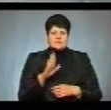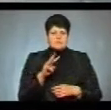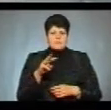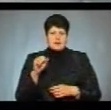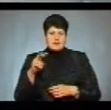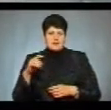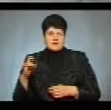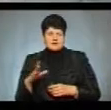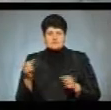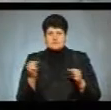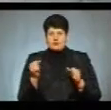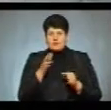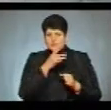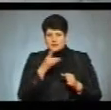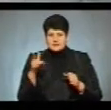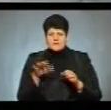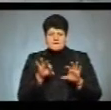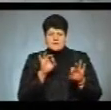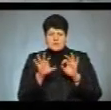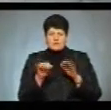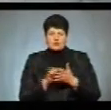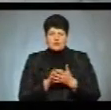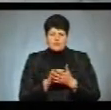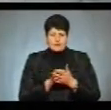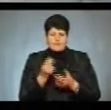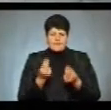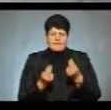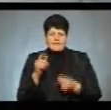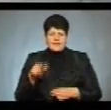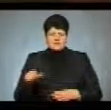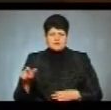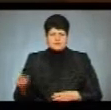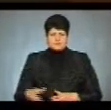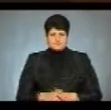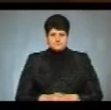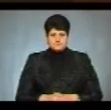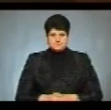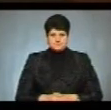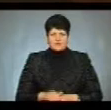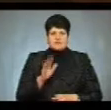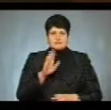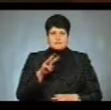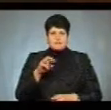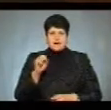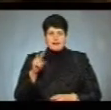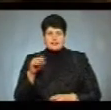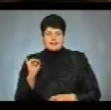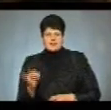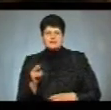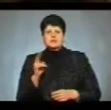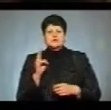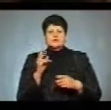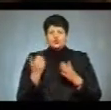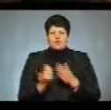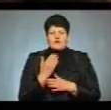період зимового відпочинку відбирав до команди гравців. Тарас Борок розповість більше. Василь Малик – новий тренер футбольного клубу